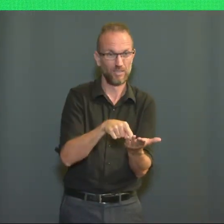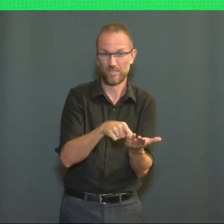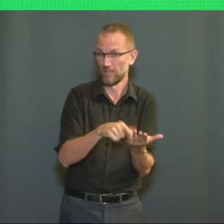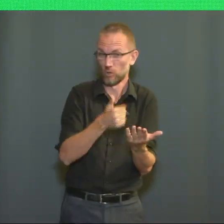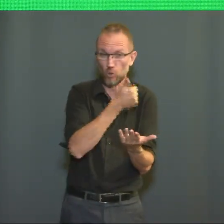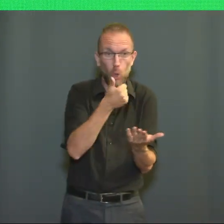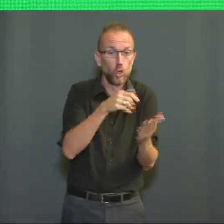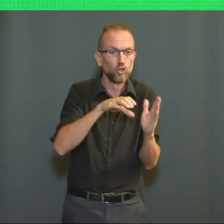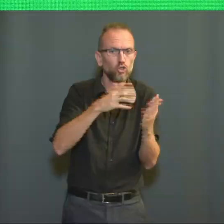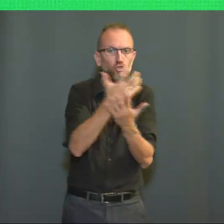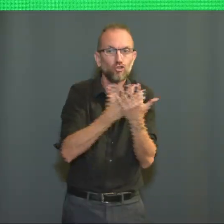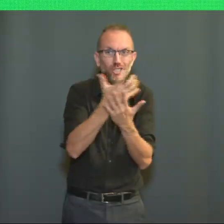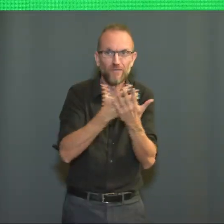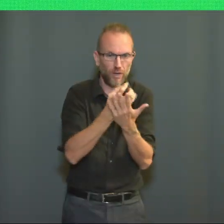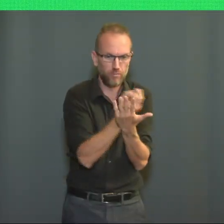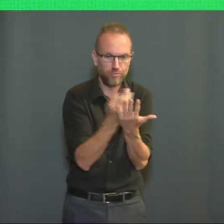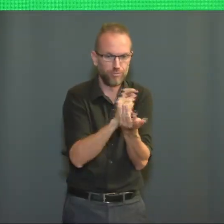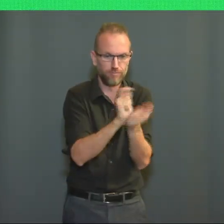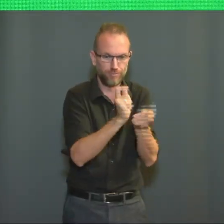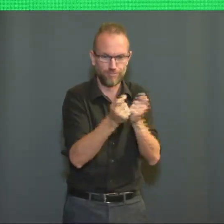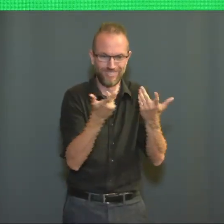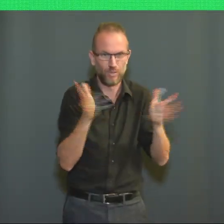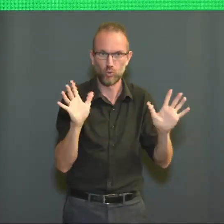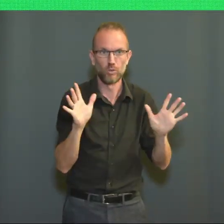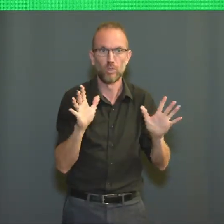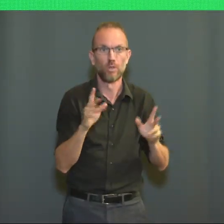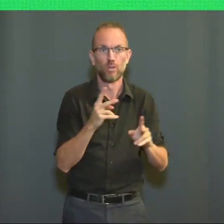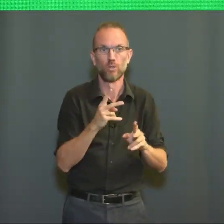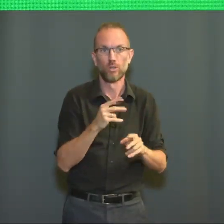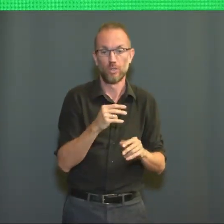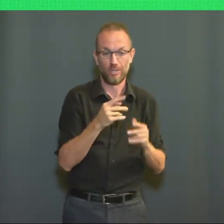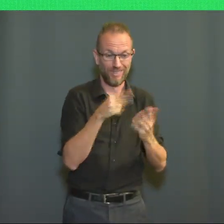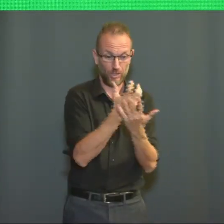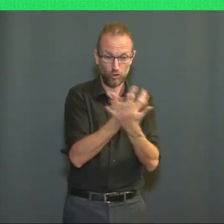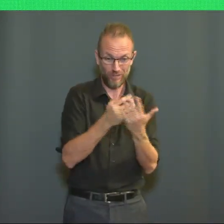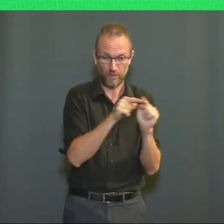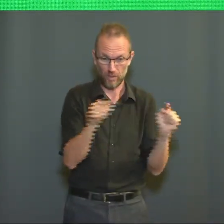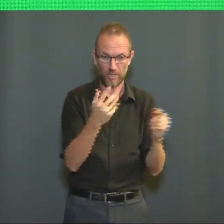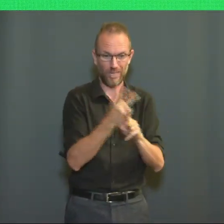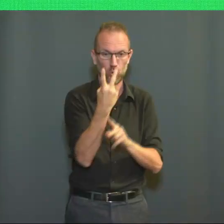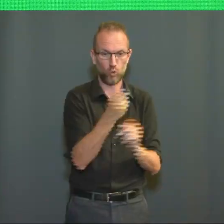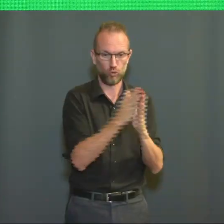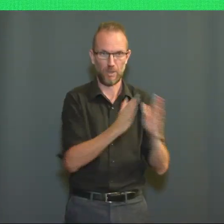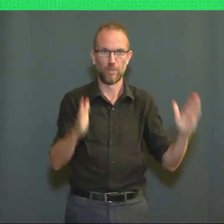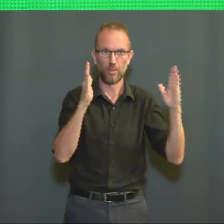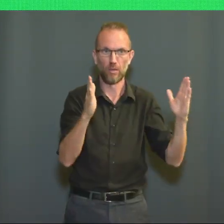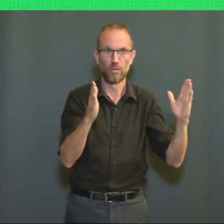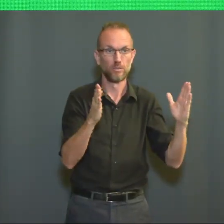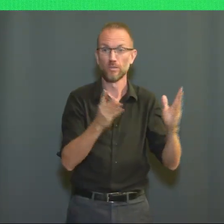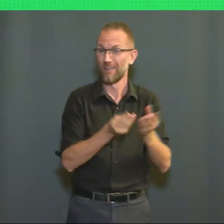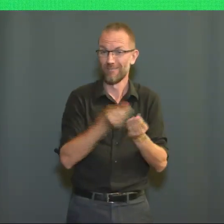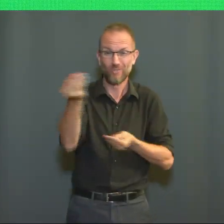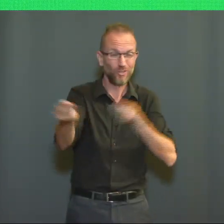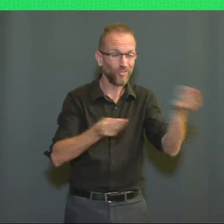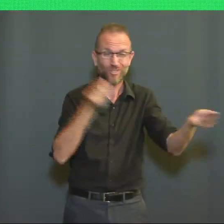ils restent donc pendant 14 jours dans le smartphone même et nulle part ailleurs. Chez Cienzano, on